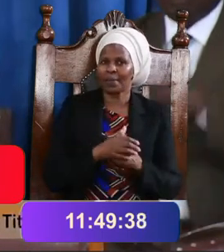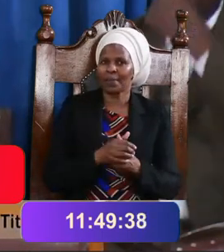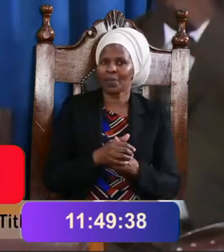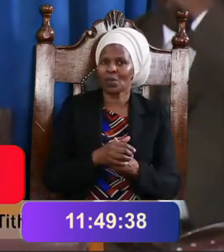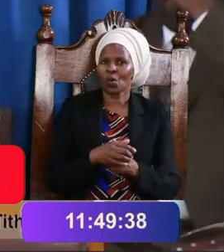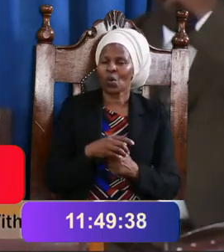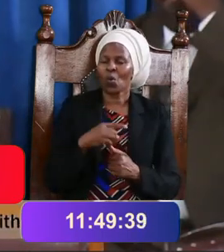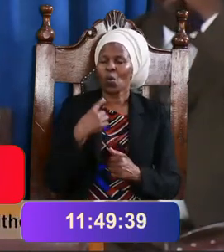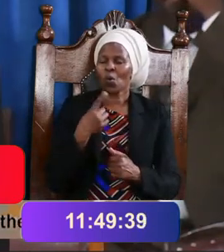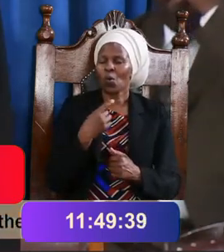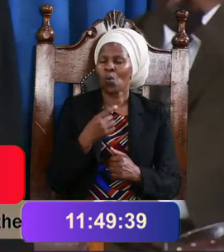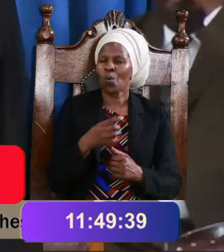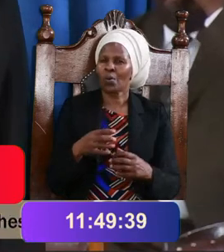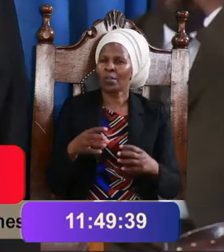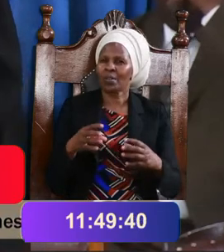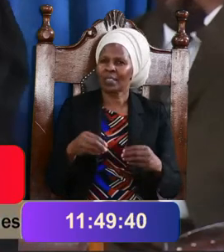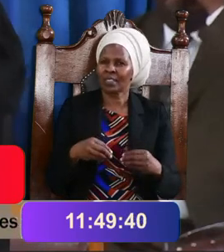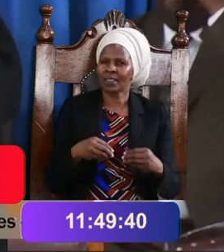Waliomchukua walikuwa